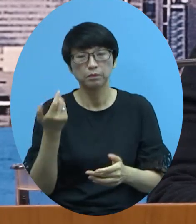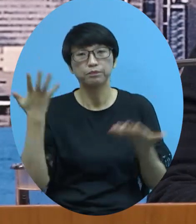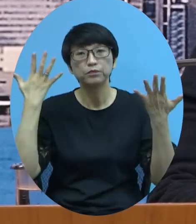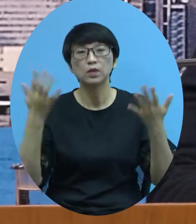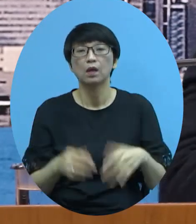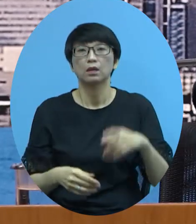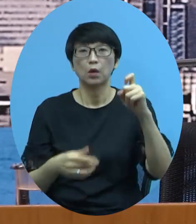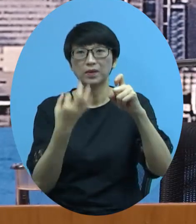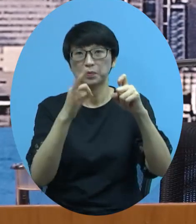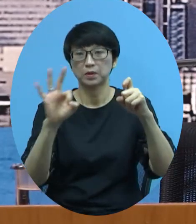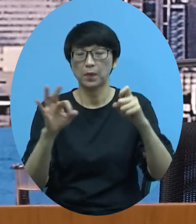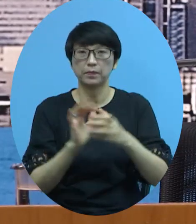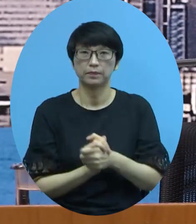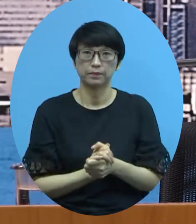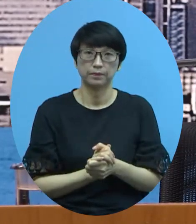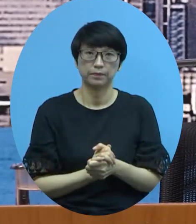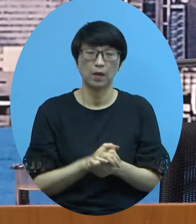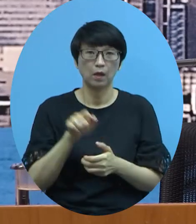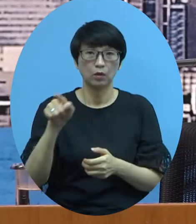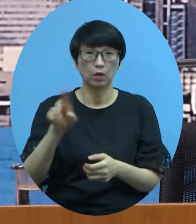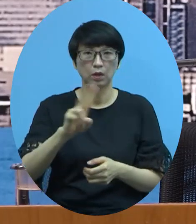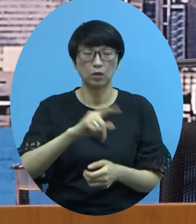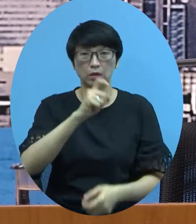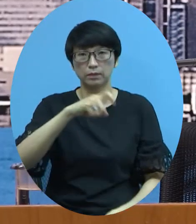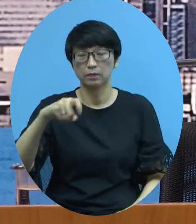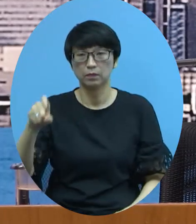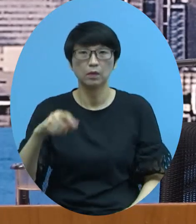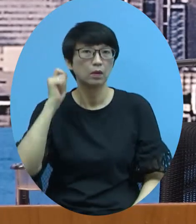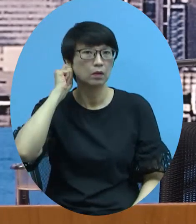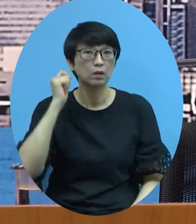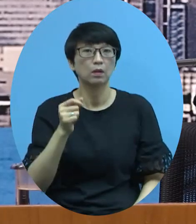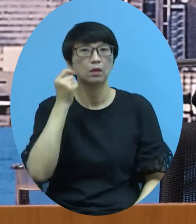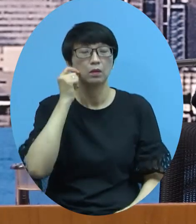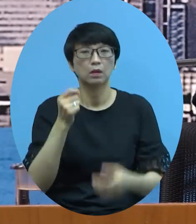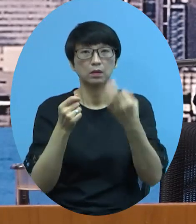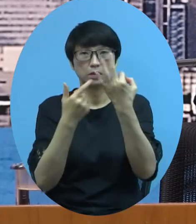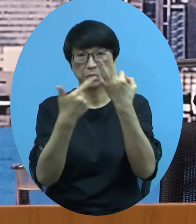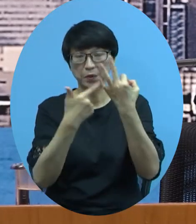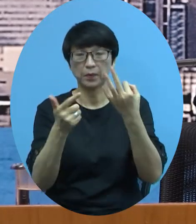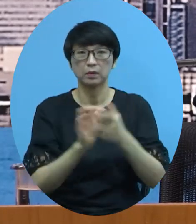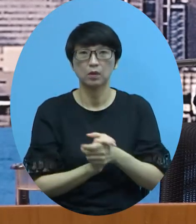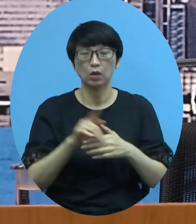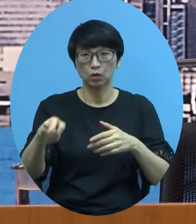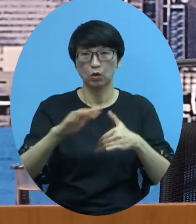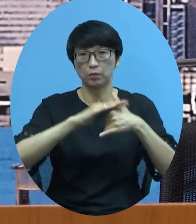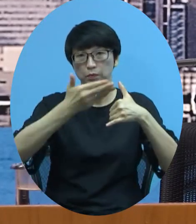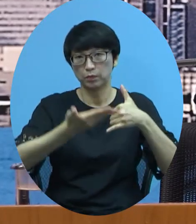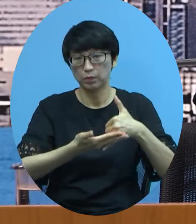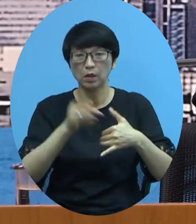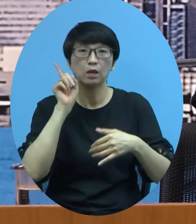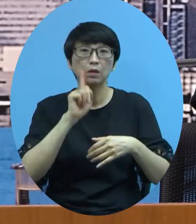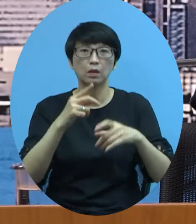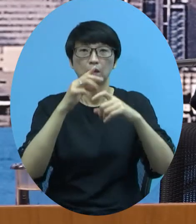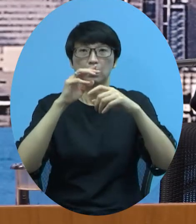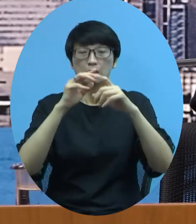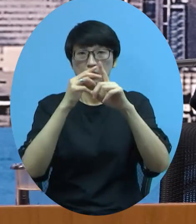宗啦。咁佢係一個都係一個尼泊爾籍嘅女士啦，38歲啦。咁佢都係懷孕嘅，喺19周懷孕嘅，咁樣